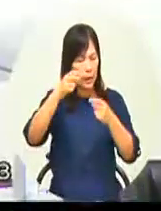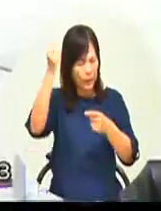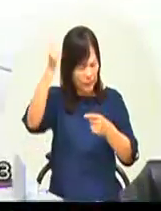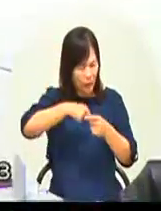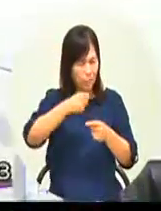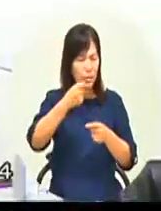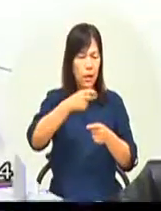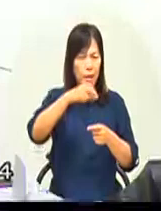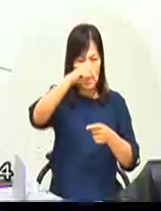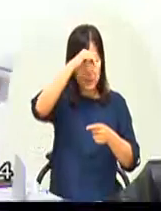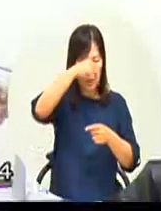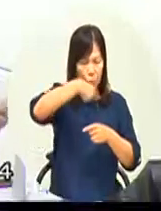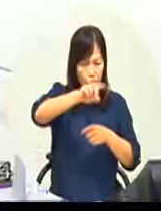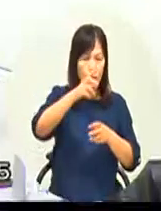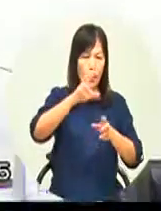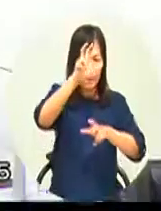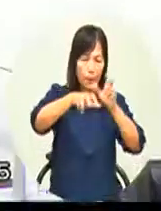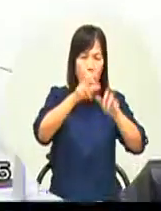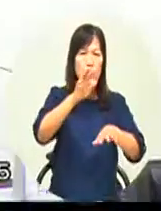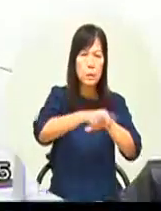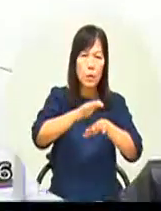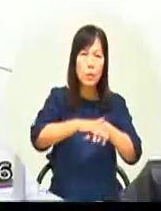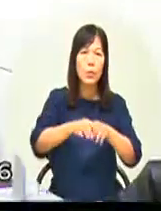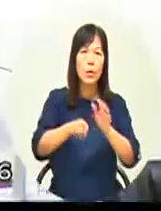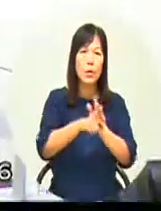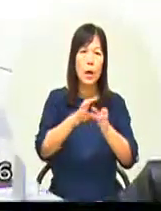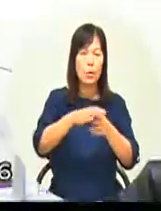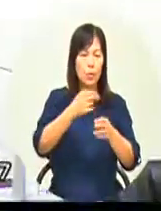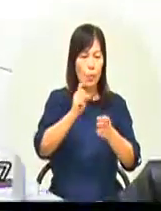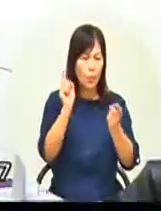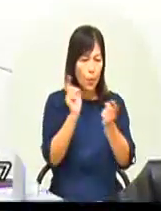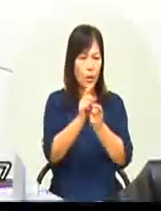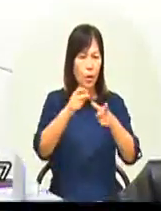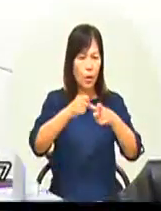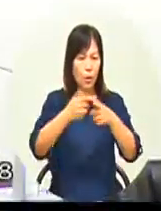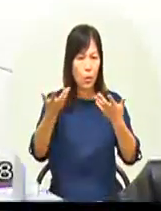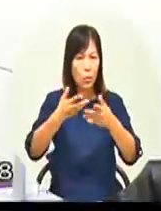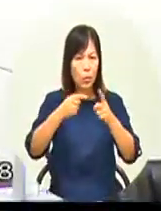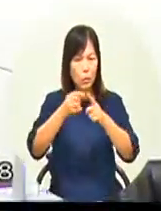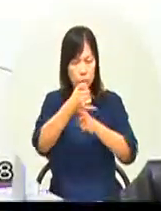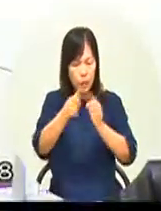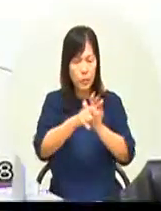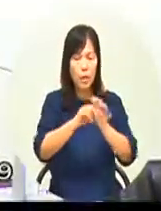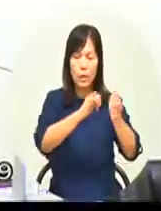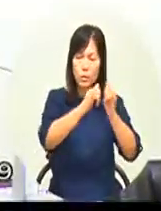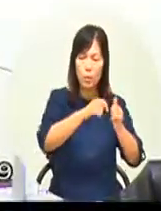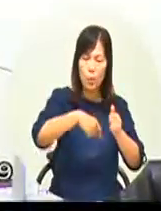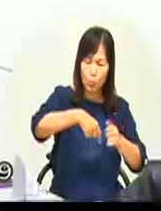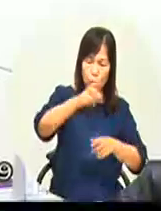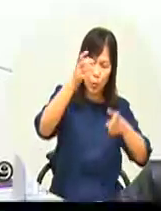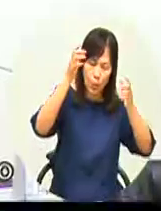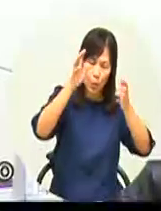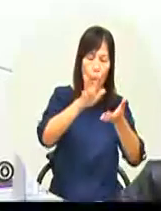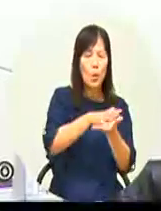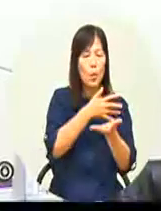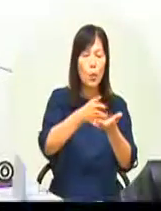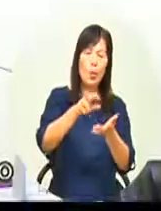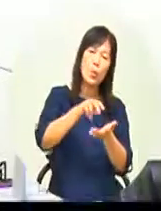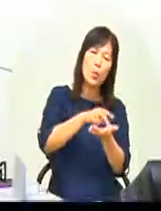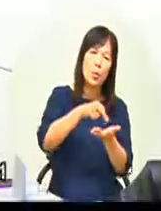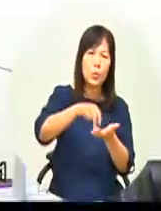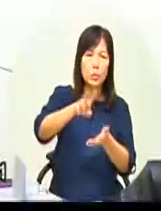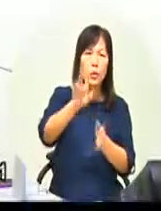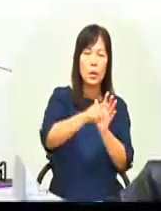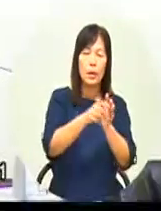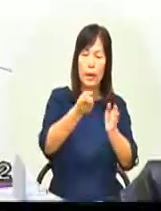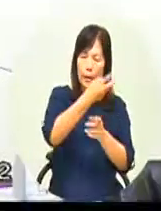4点到那边去爬山，常常遇到很多我们有公务人员，还有我们的市民都到那边去爬山，而且是年轻的也